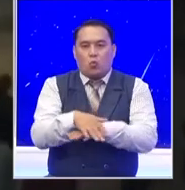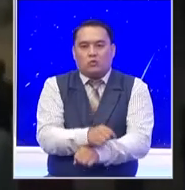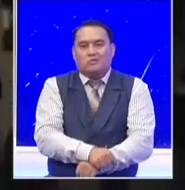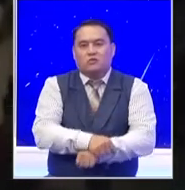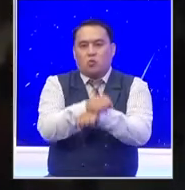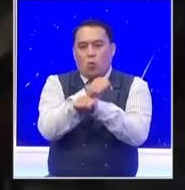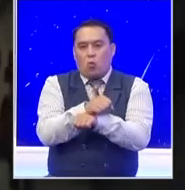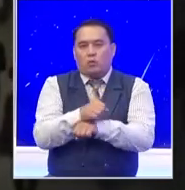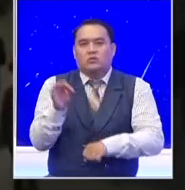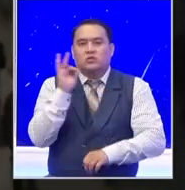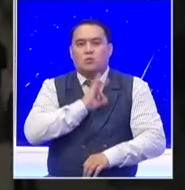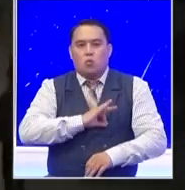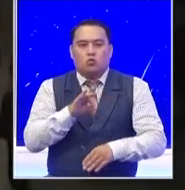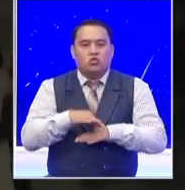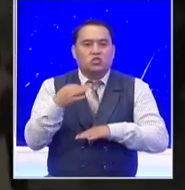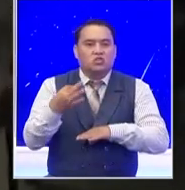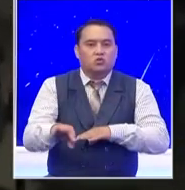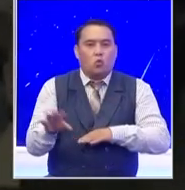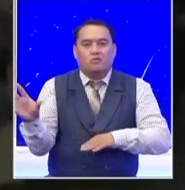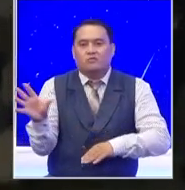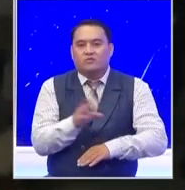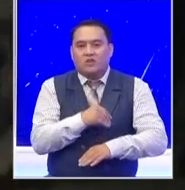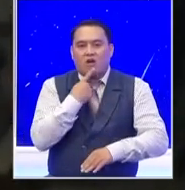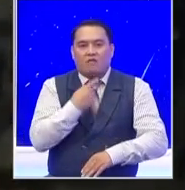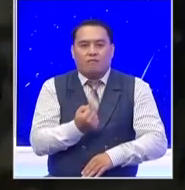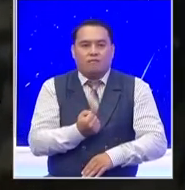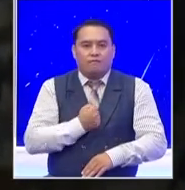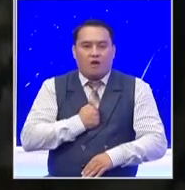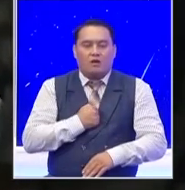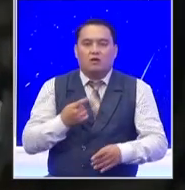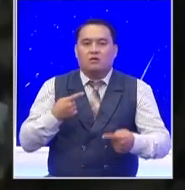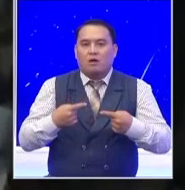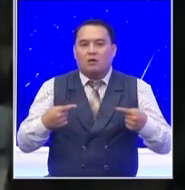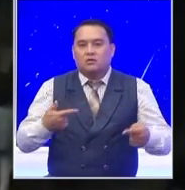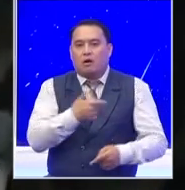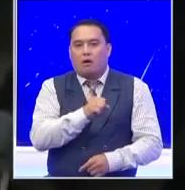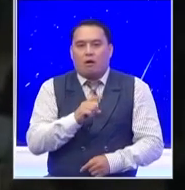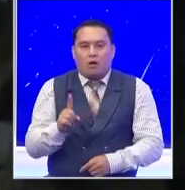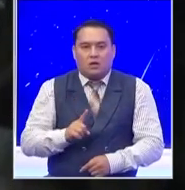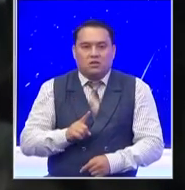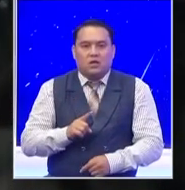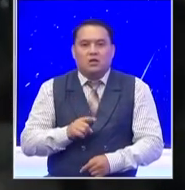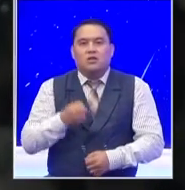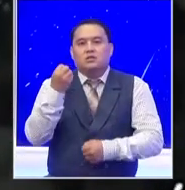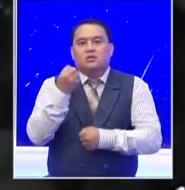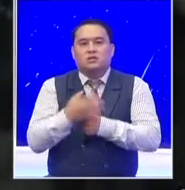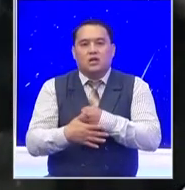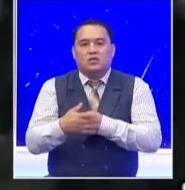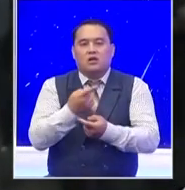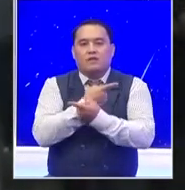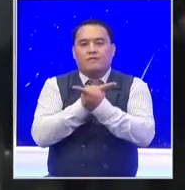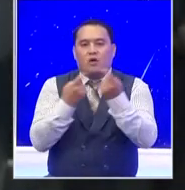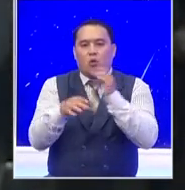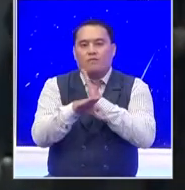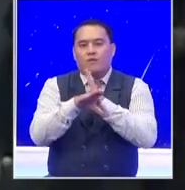действия, чем накануне, а также использовала весь арсенал спецсредств, включая светошумовые гранаты и резиновые пули. Белорусский ЦИК утверждает, что